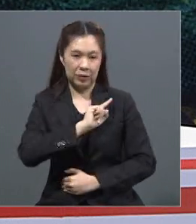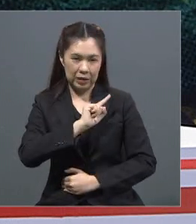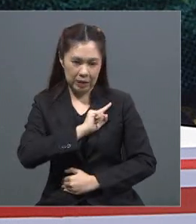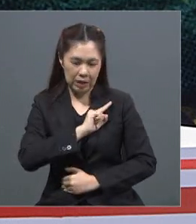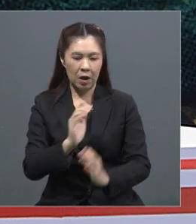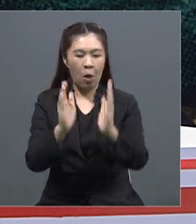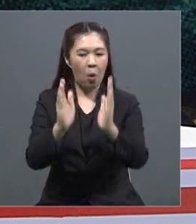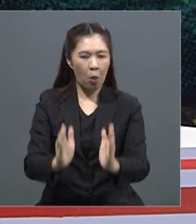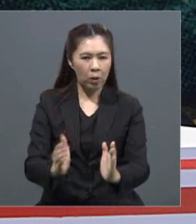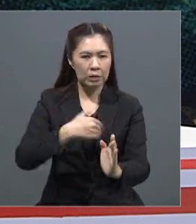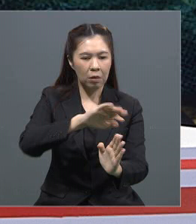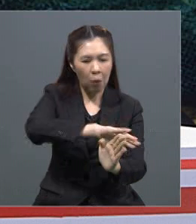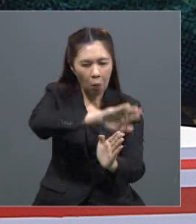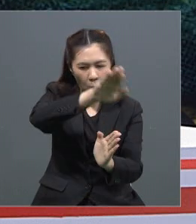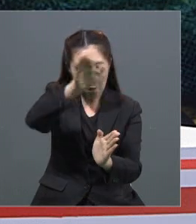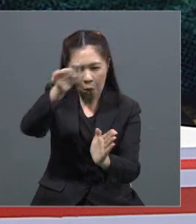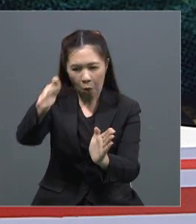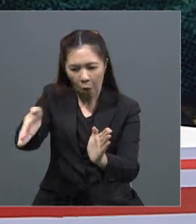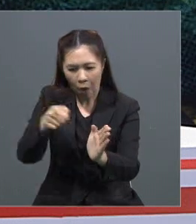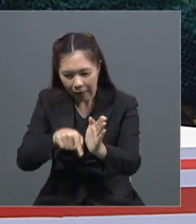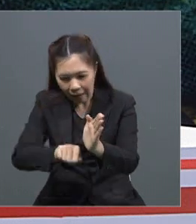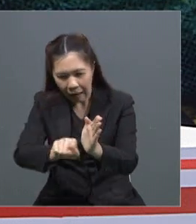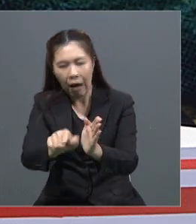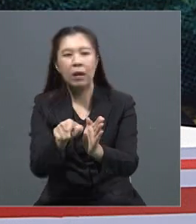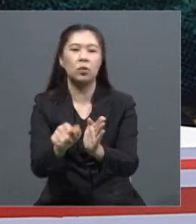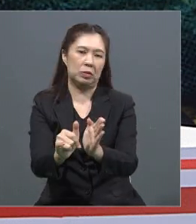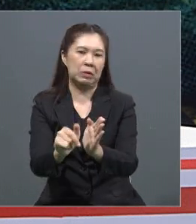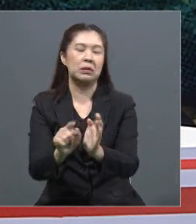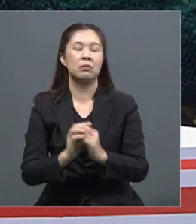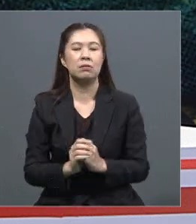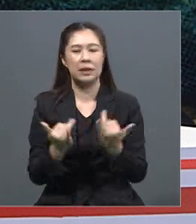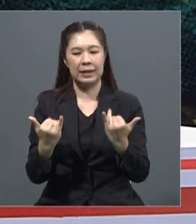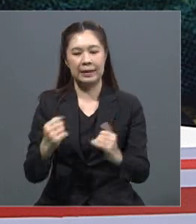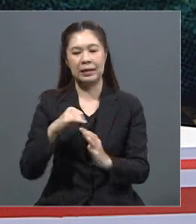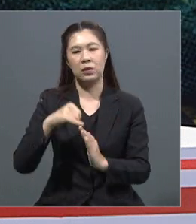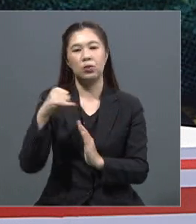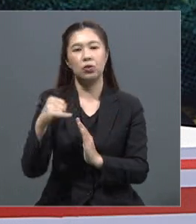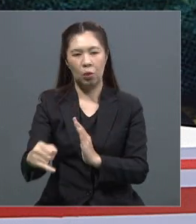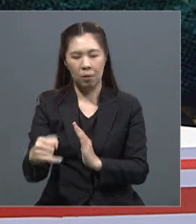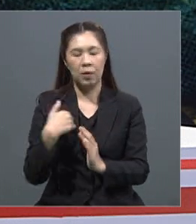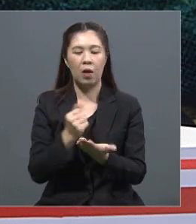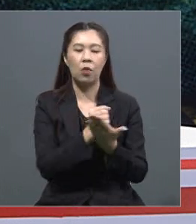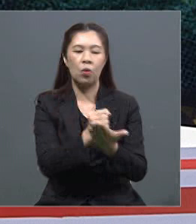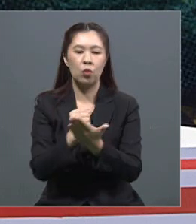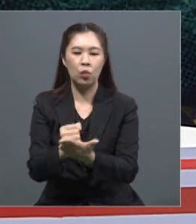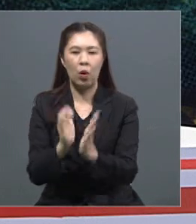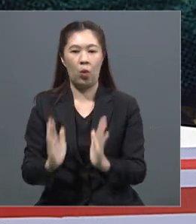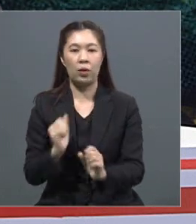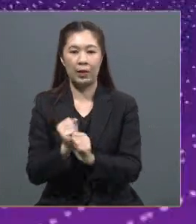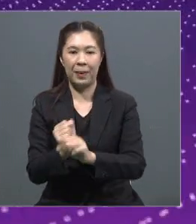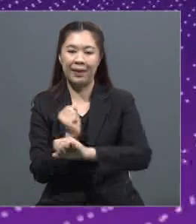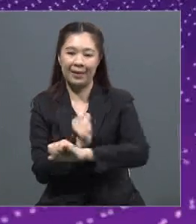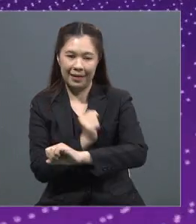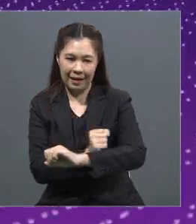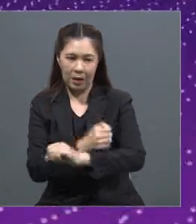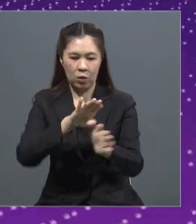ส่วนของคนที่ติดอยู่ใต้ซ้างอุโมงค์ตรงนั้นนะครับถือว่าเป็นการปิดปฏิบัติการช่วยเหลือคนงานที่ถูกอุโมงค์โครงการรถไฟ